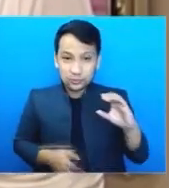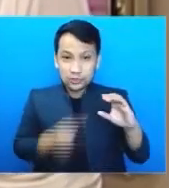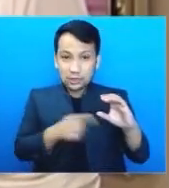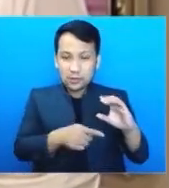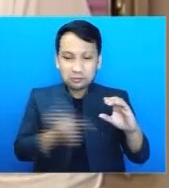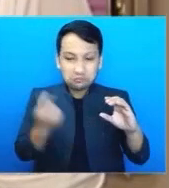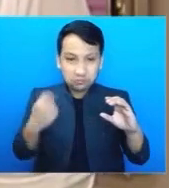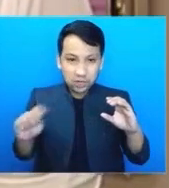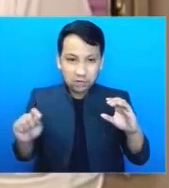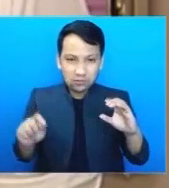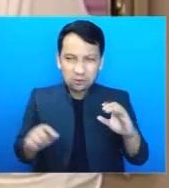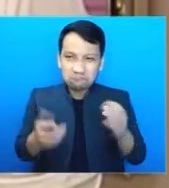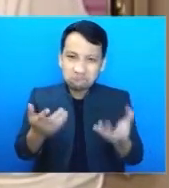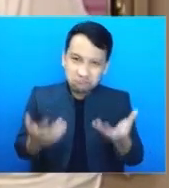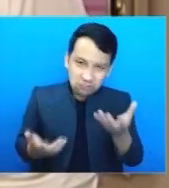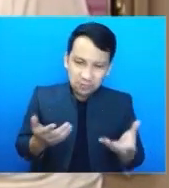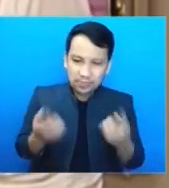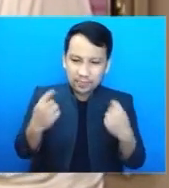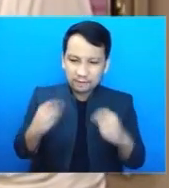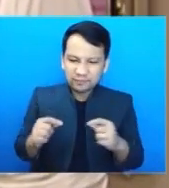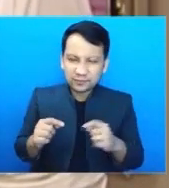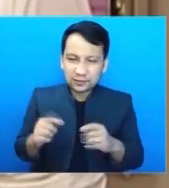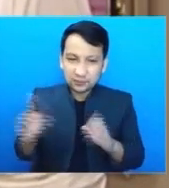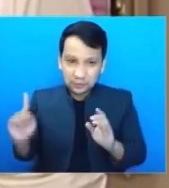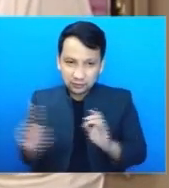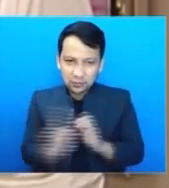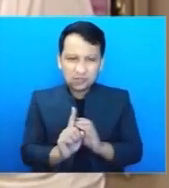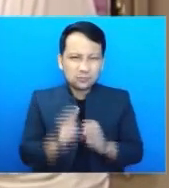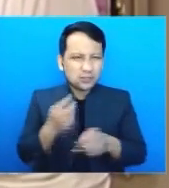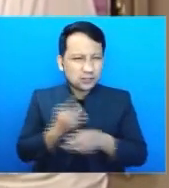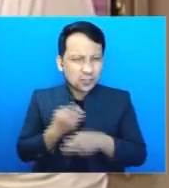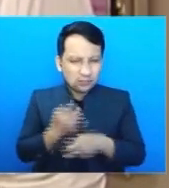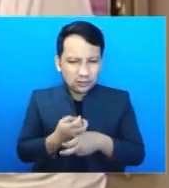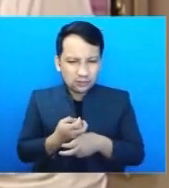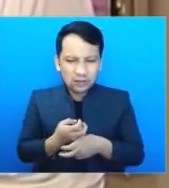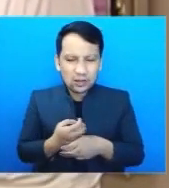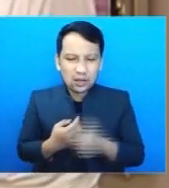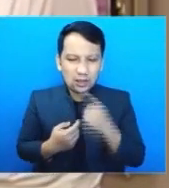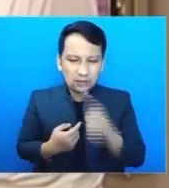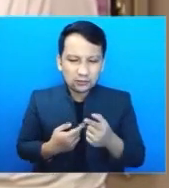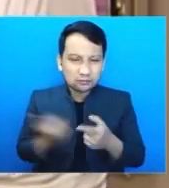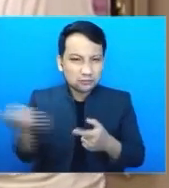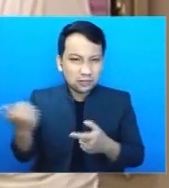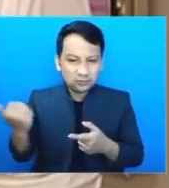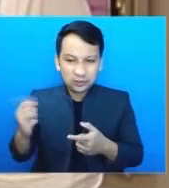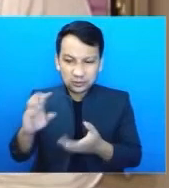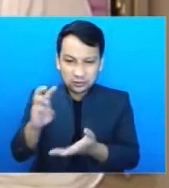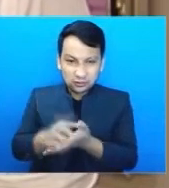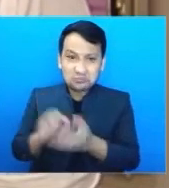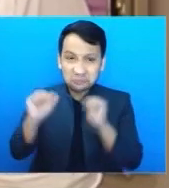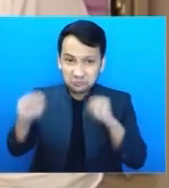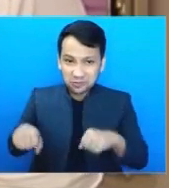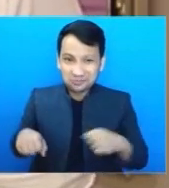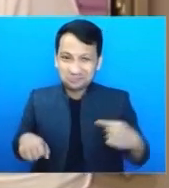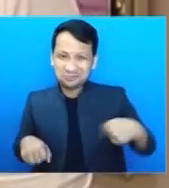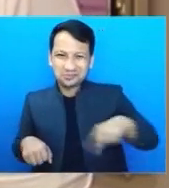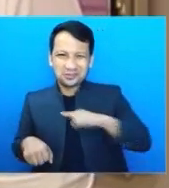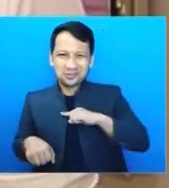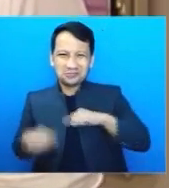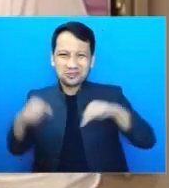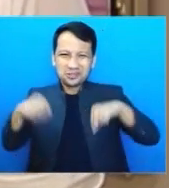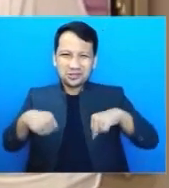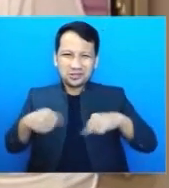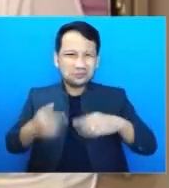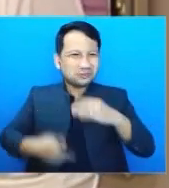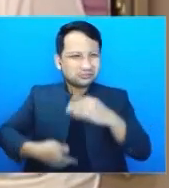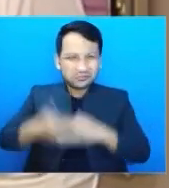one point na mag-walk-in. Medyo nahirapan din kami. In other cities, pwede sa kanila yon. Pero given the high demand,